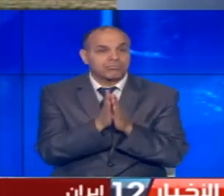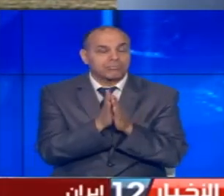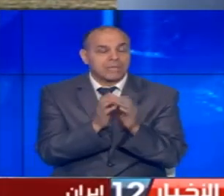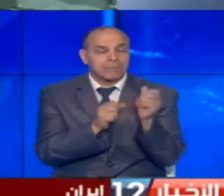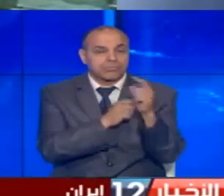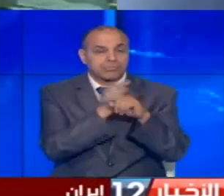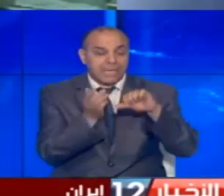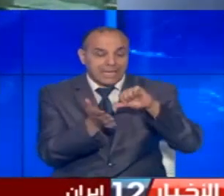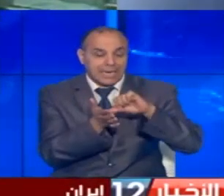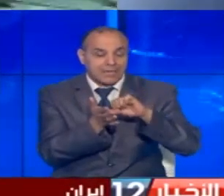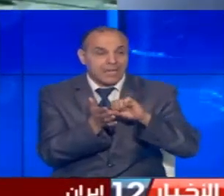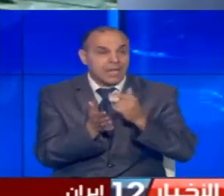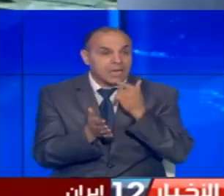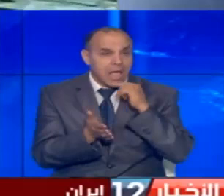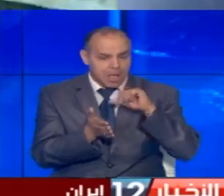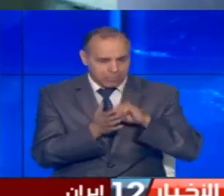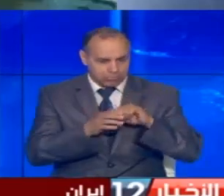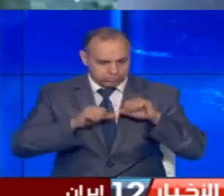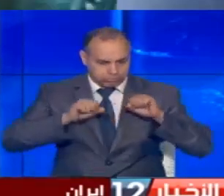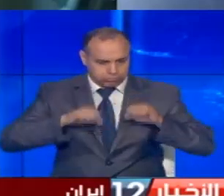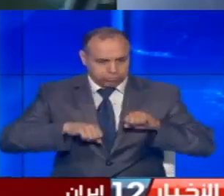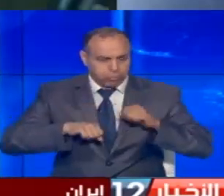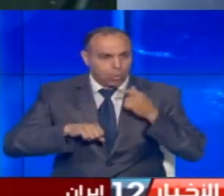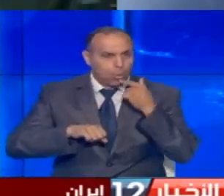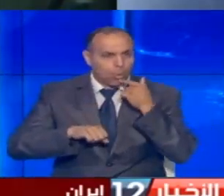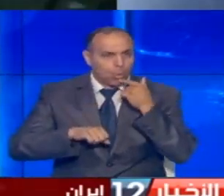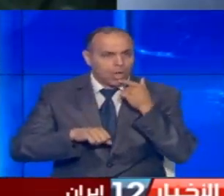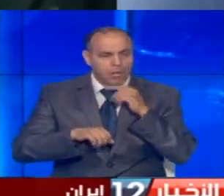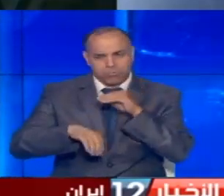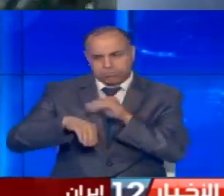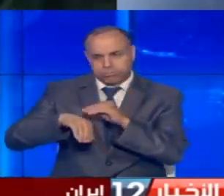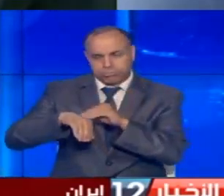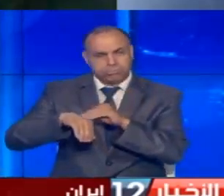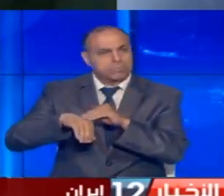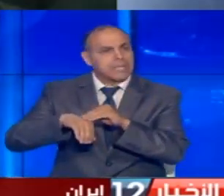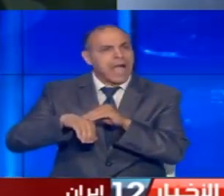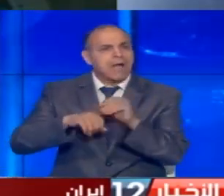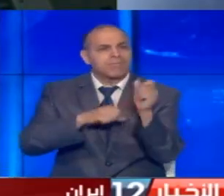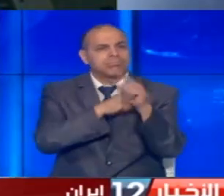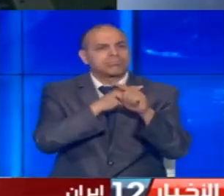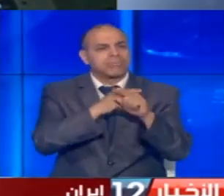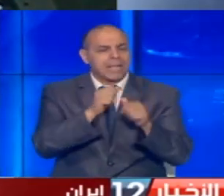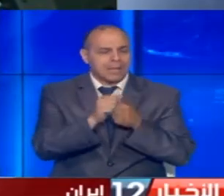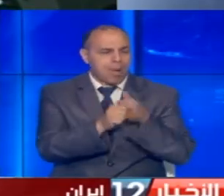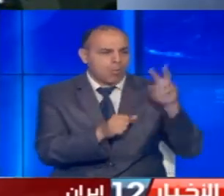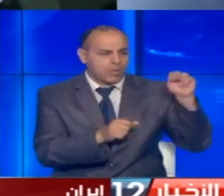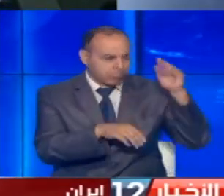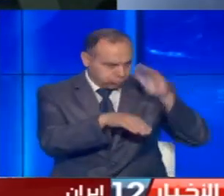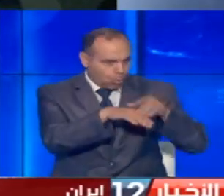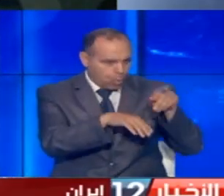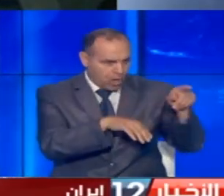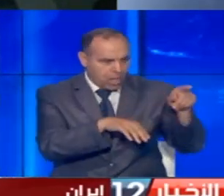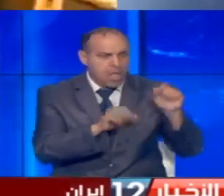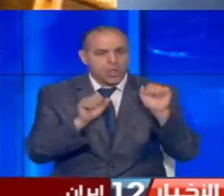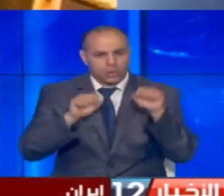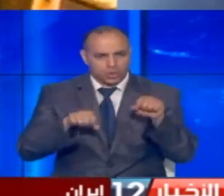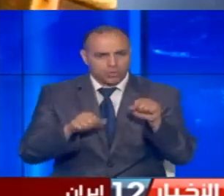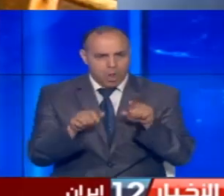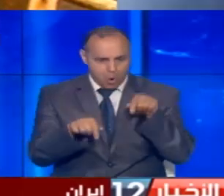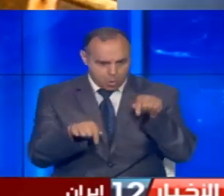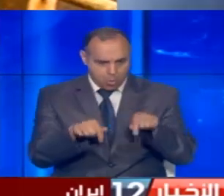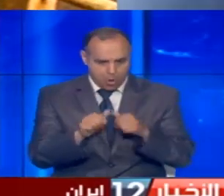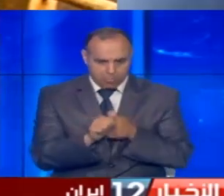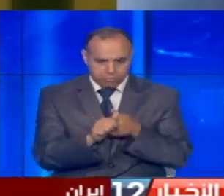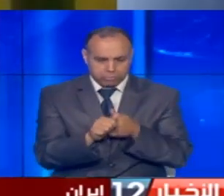الذرية الإيرانية أن طهران ستبلغ الوكالة الدولية للطاقة الذرية التابعة للأمم المتحدة بأنها تشرع اليوم